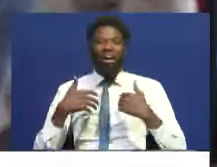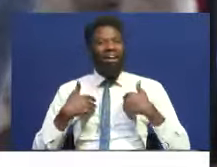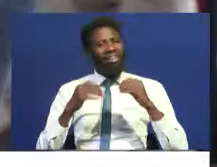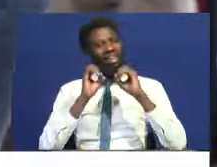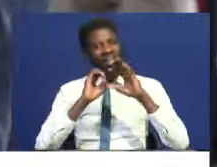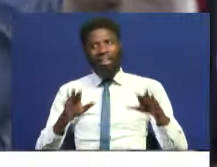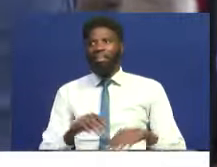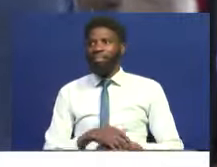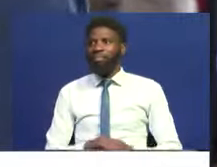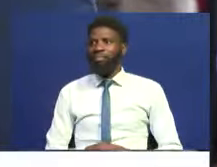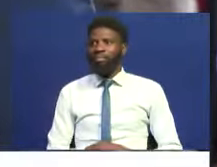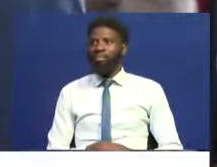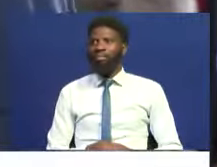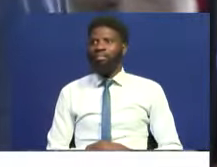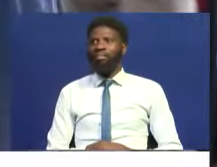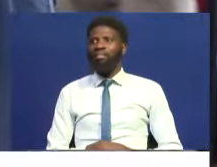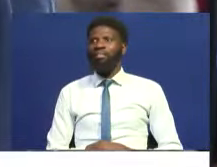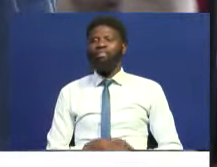Imekuwa tangu tambo.